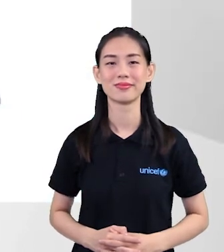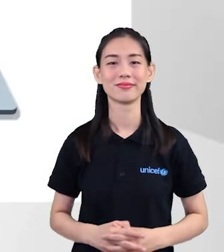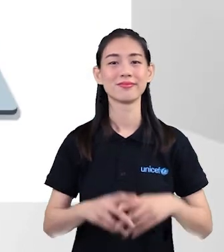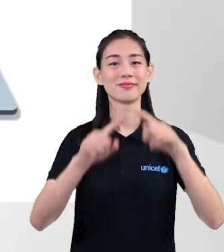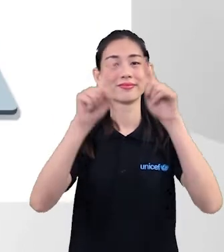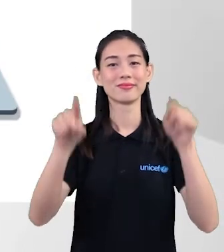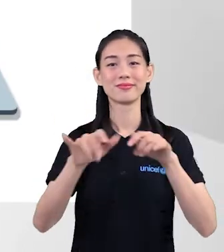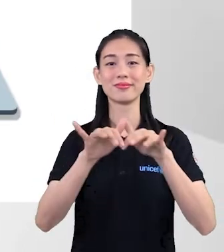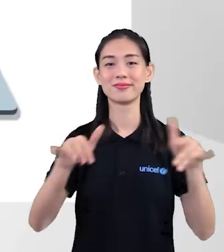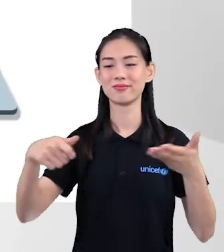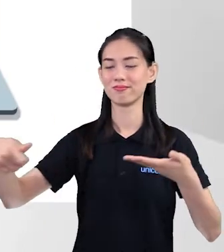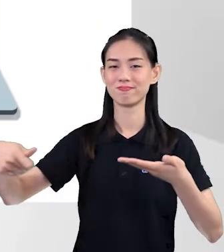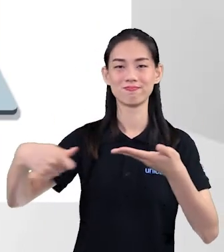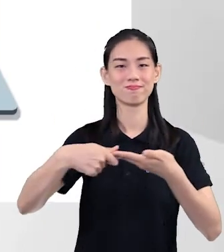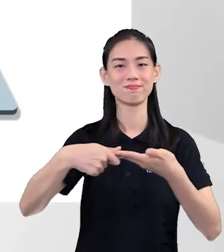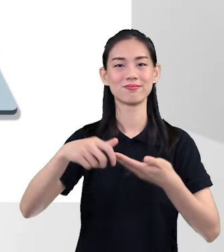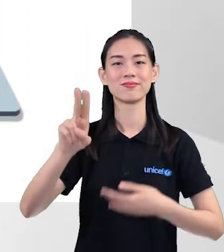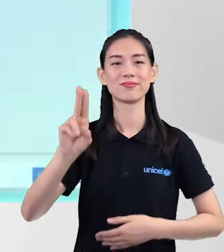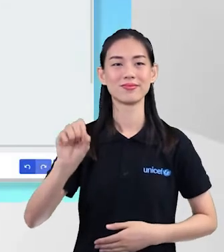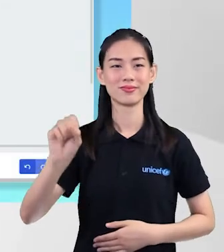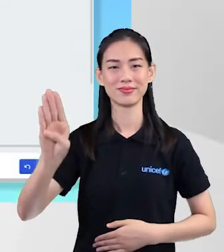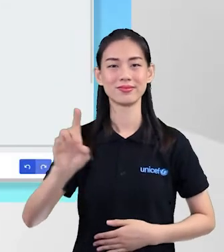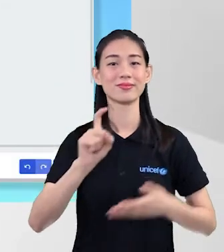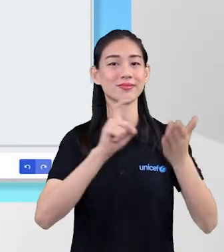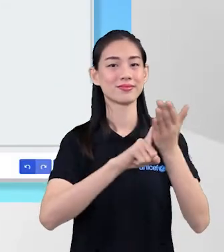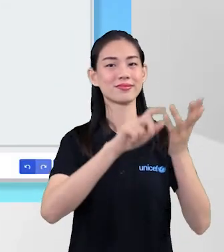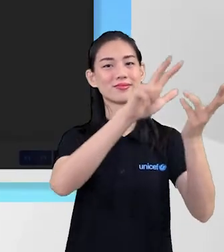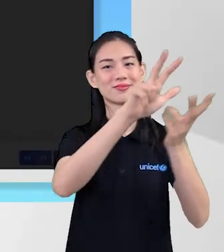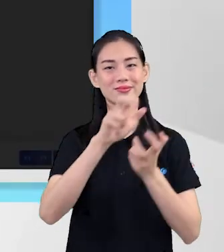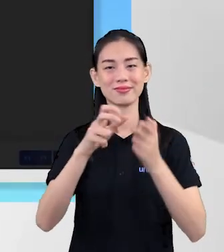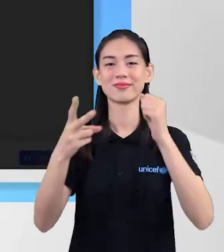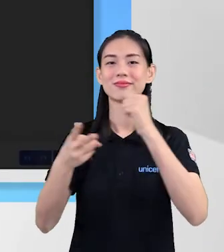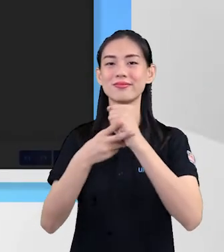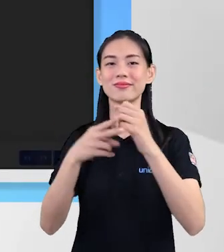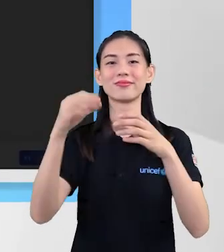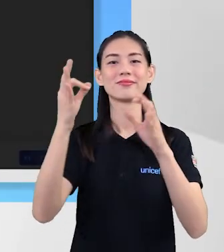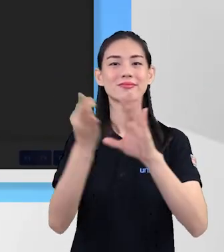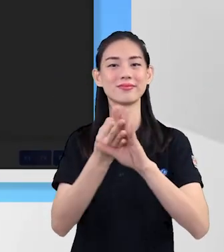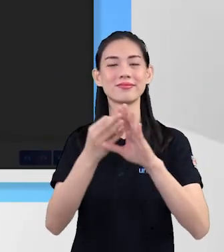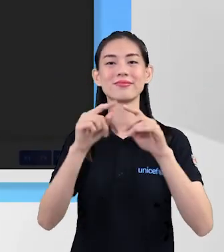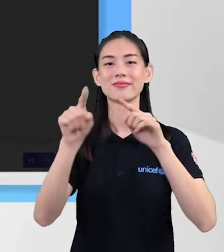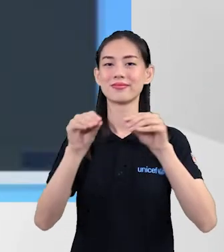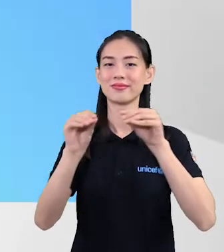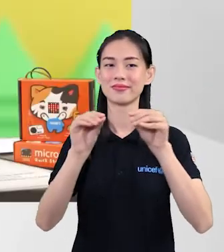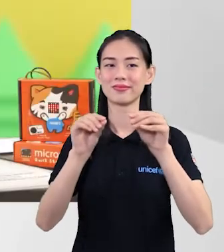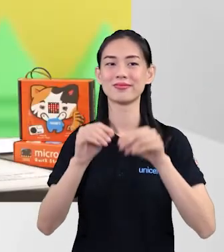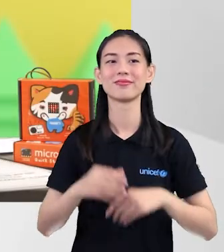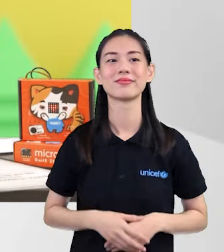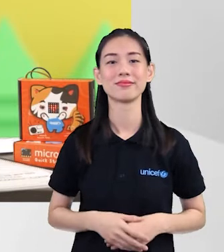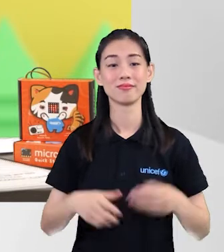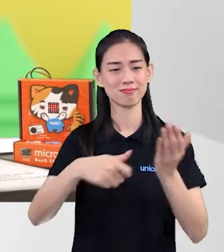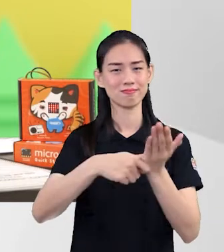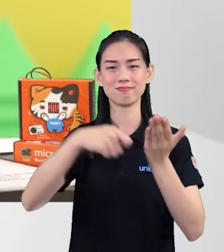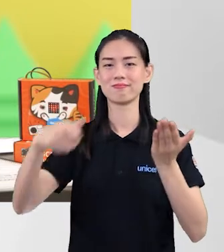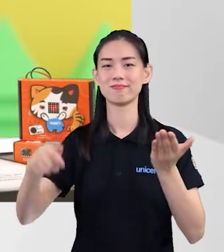Sambungkan Microbit pada komputer dengan menggunakan wire USB. Tekan download pada perisian dan savekan fail atau cara ke dalam Microbit. Keluarkan